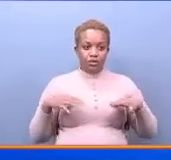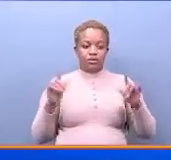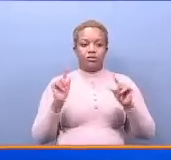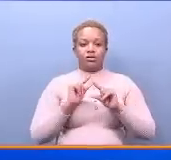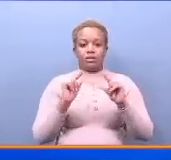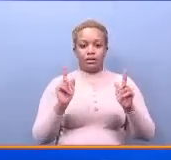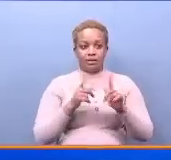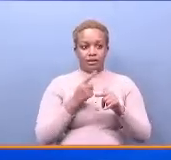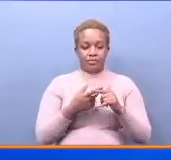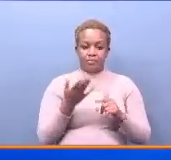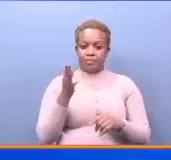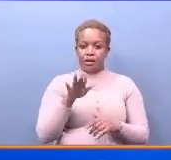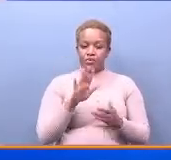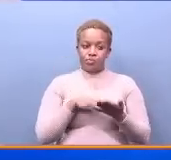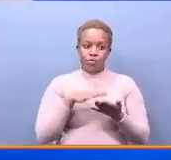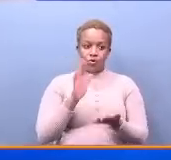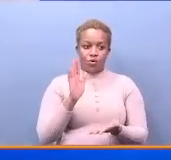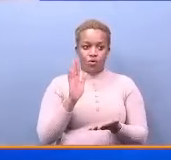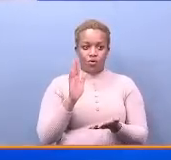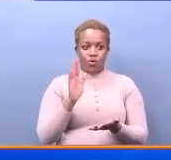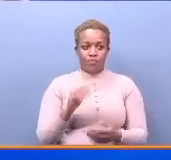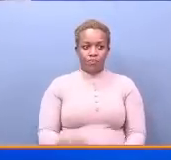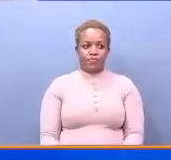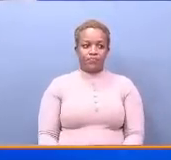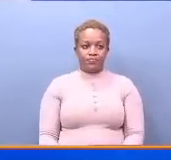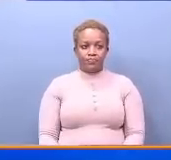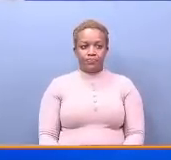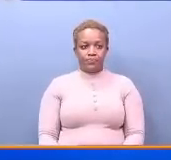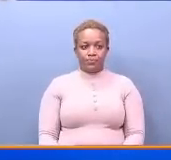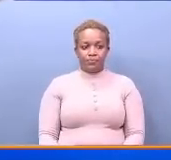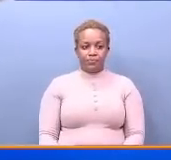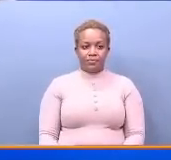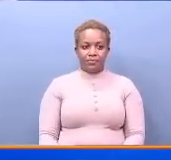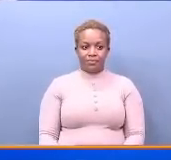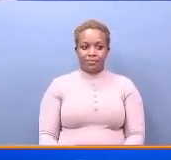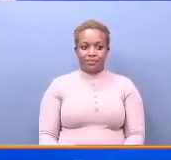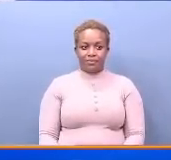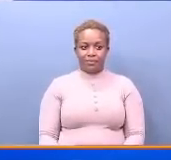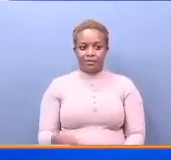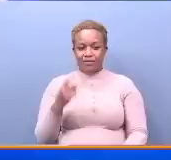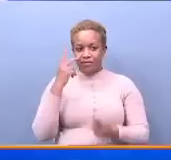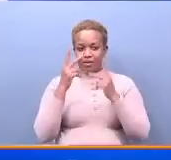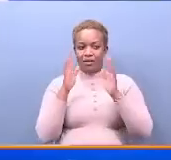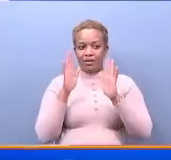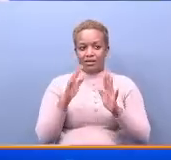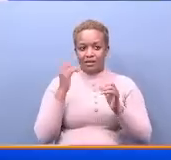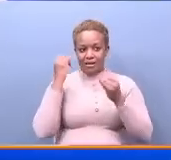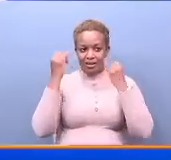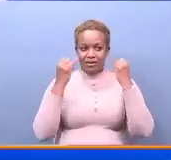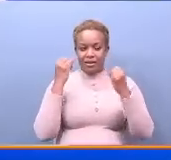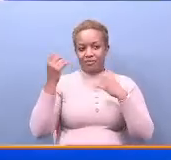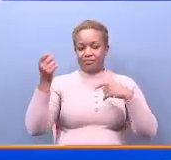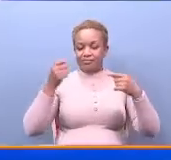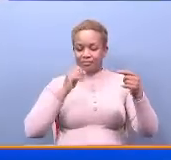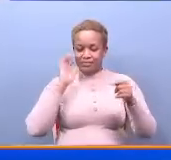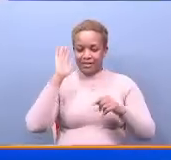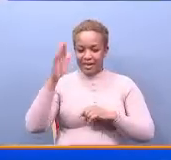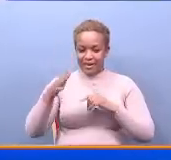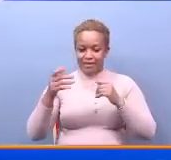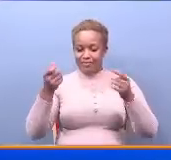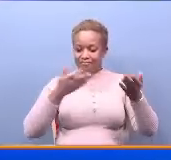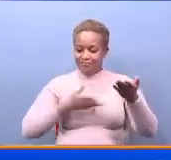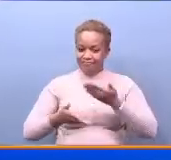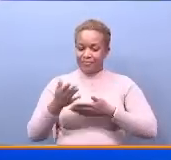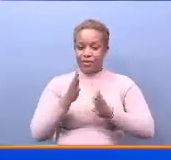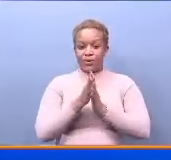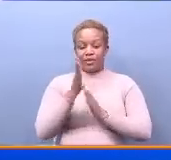moja, ndio wadhamini wetu wapate kuweza ku. Sawa, sawa, ni sawa. Bila shaka mpenzi mtazamaji, ni mahojiano ya moja kwa moja